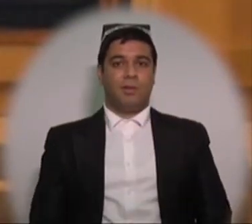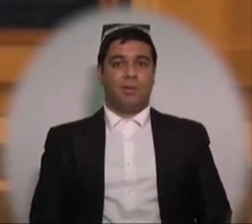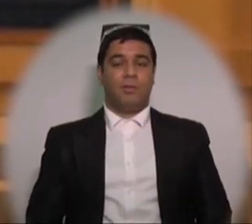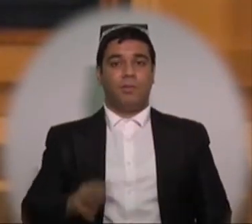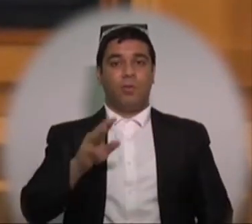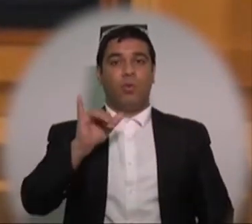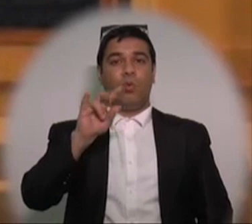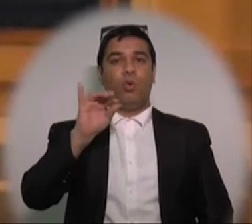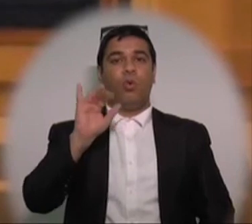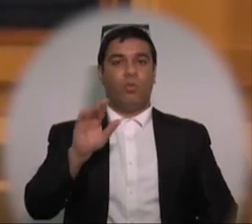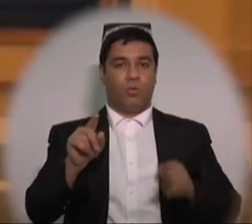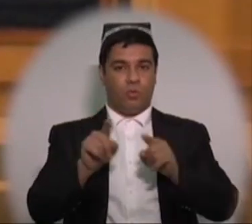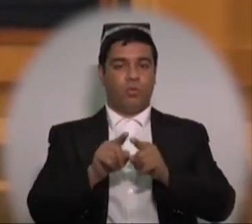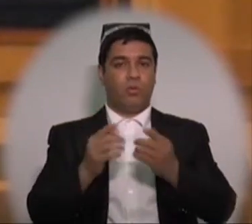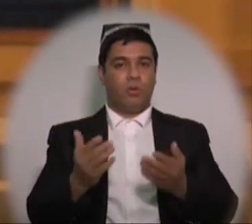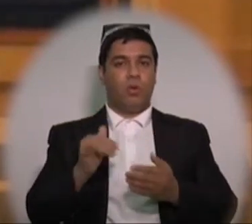Markab ham shu ulov.